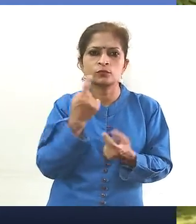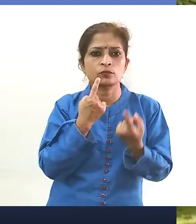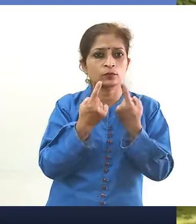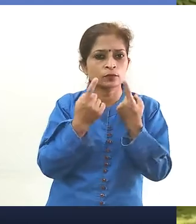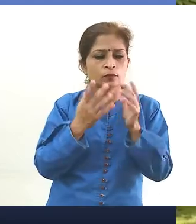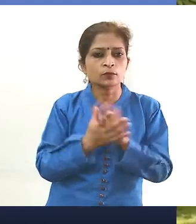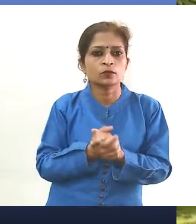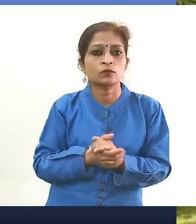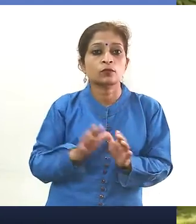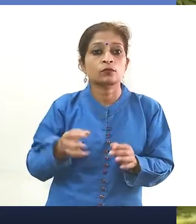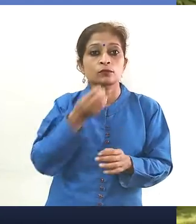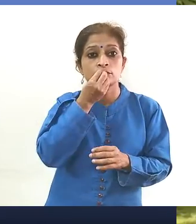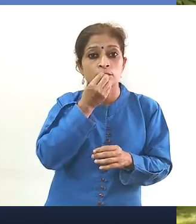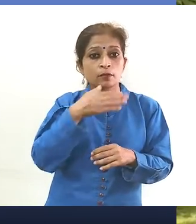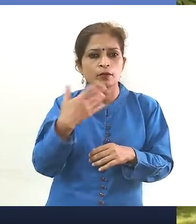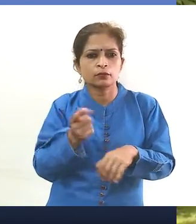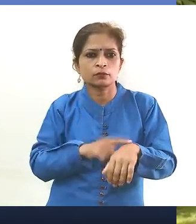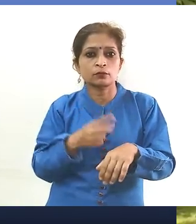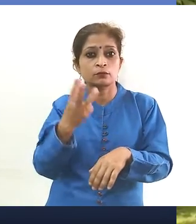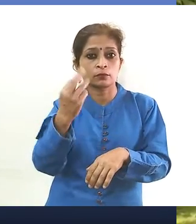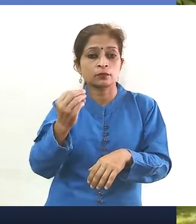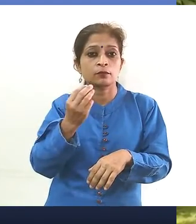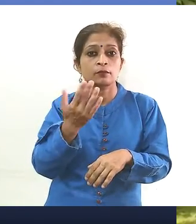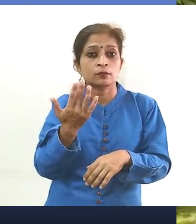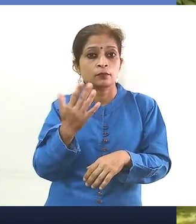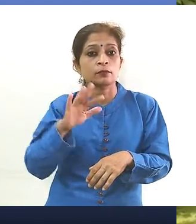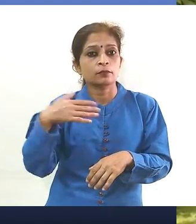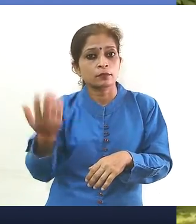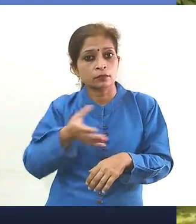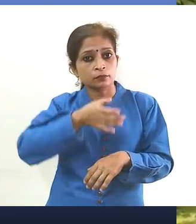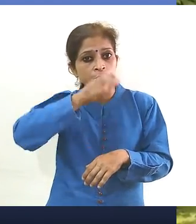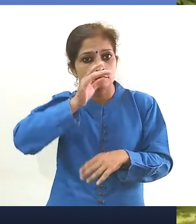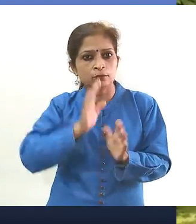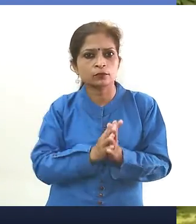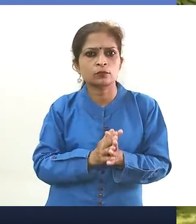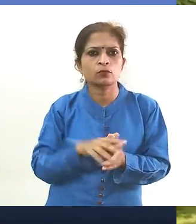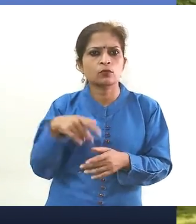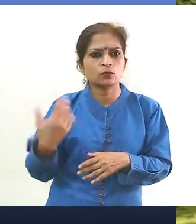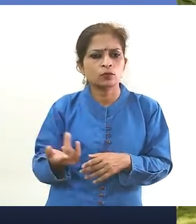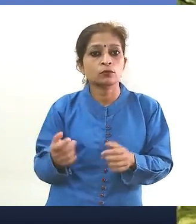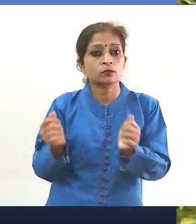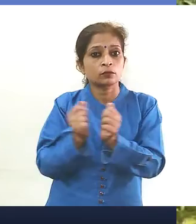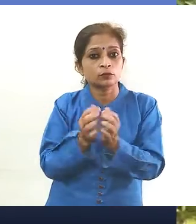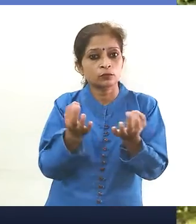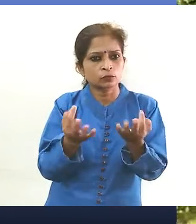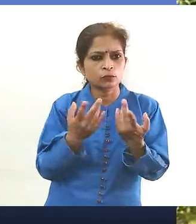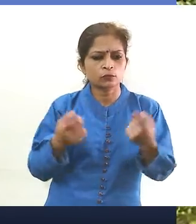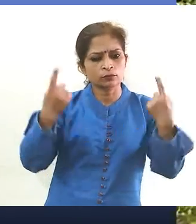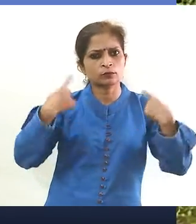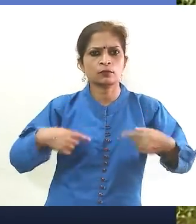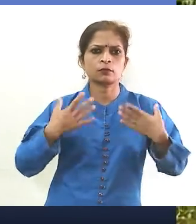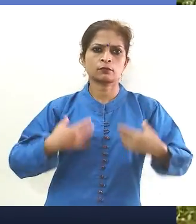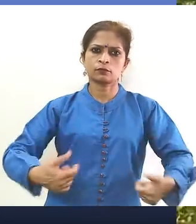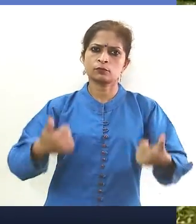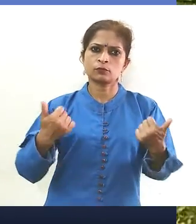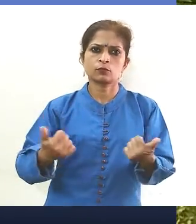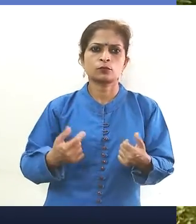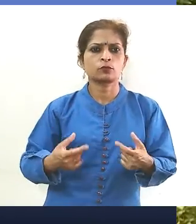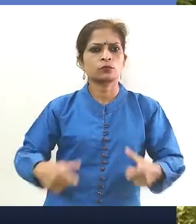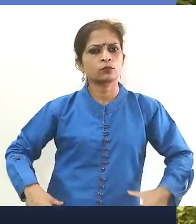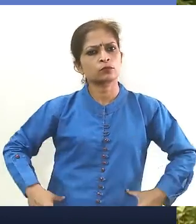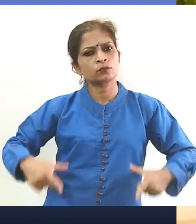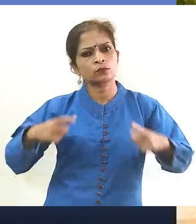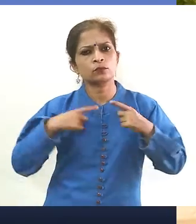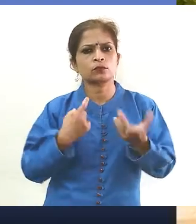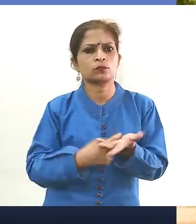हैं जो कि खाली योगासन, खाली प्राणायाम, खाली ध्यान योग नहीं। योग एक स्वस्थ जीवन पद्धति है,